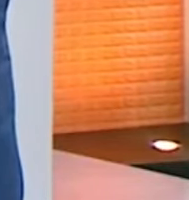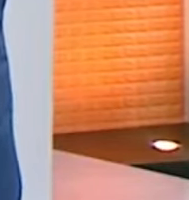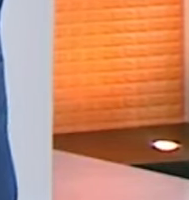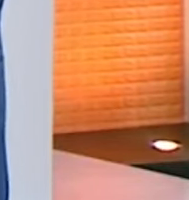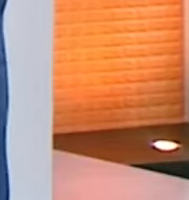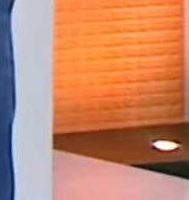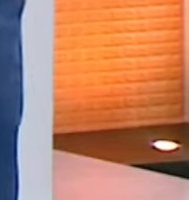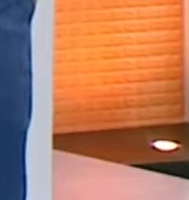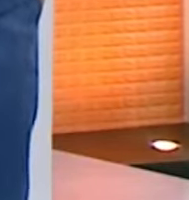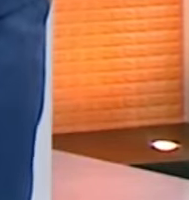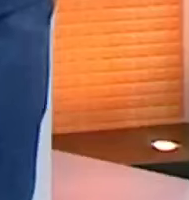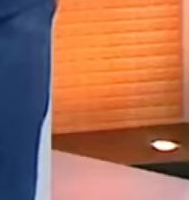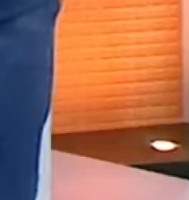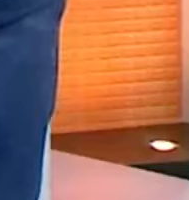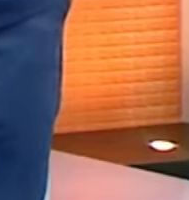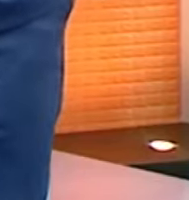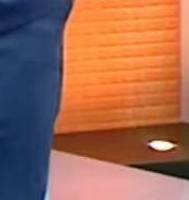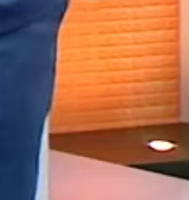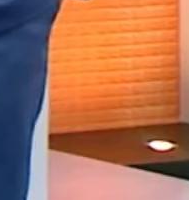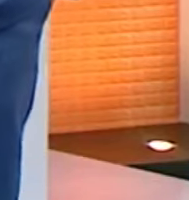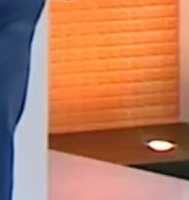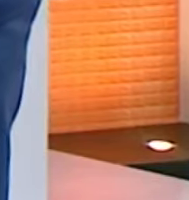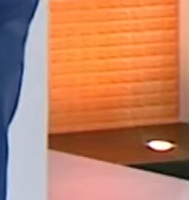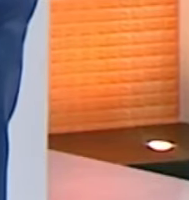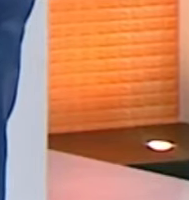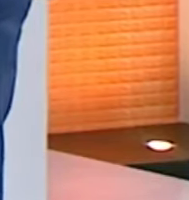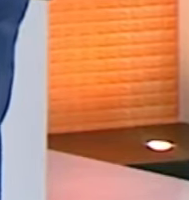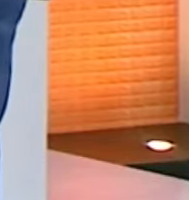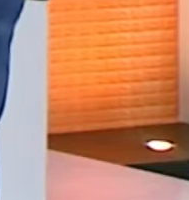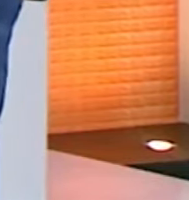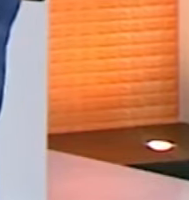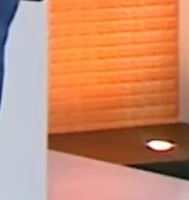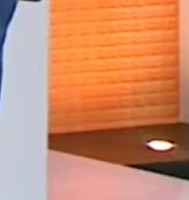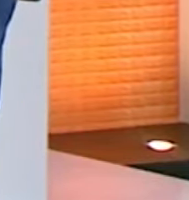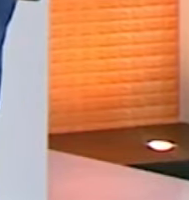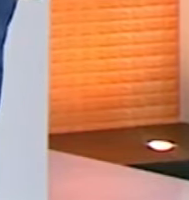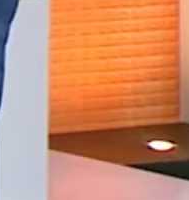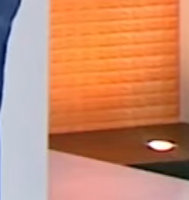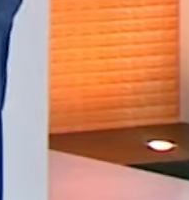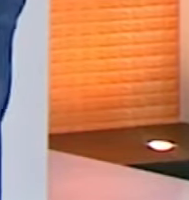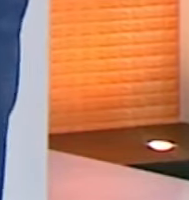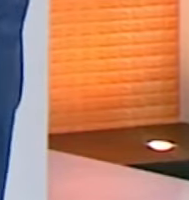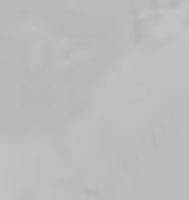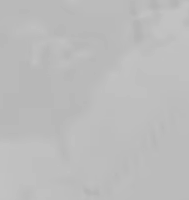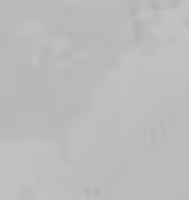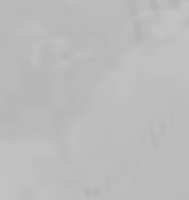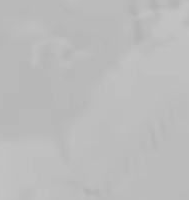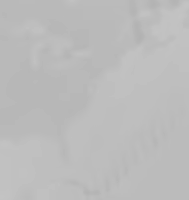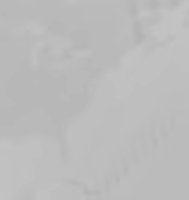Pinoy TV at sa www.gmanews.tv.